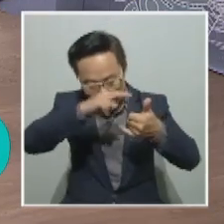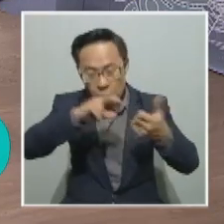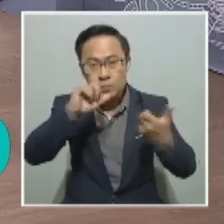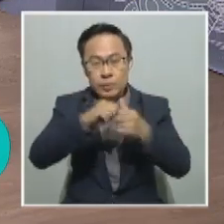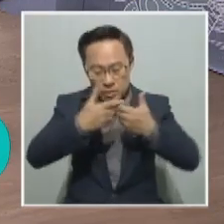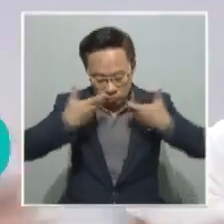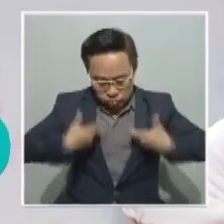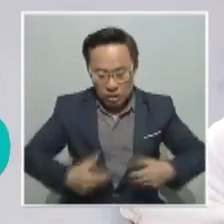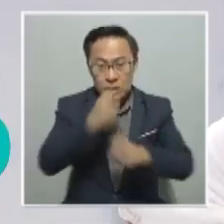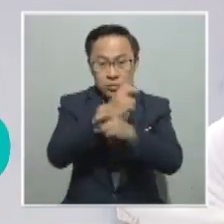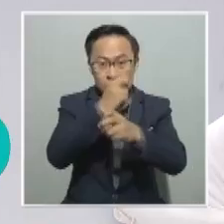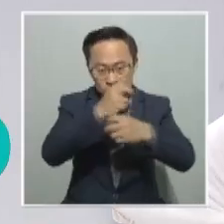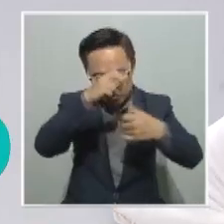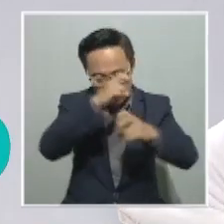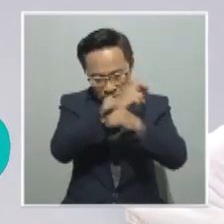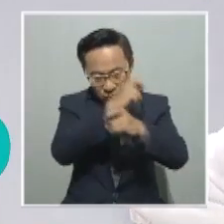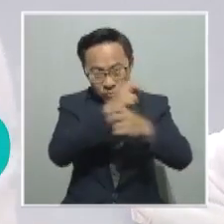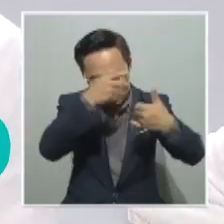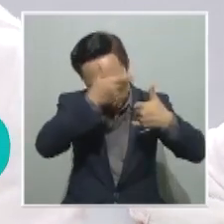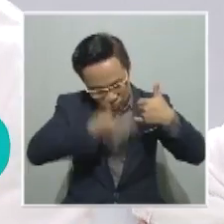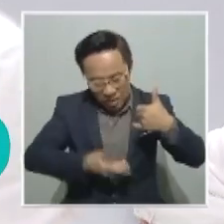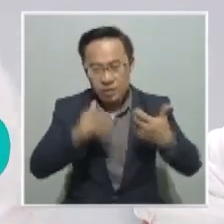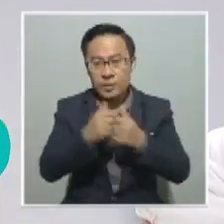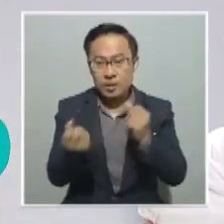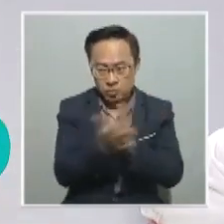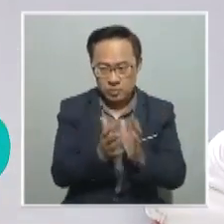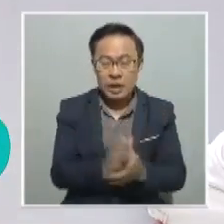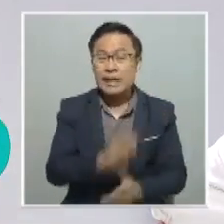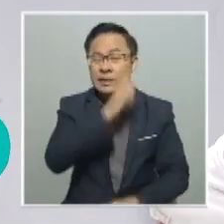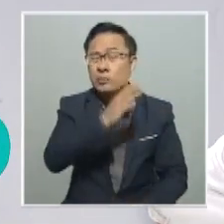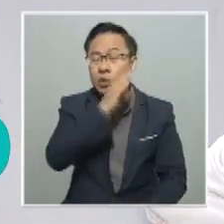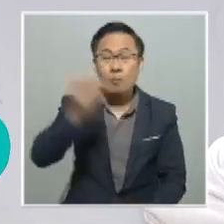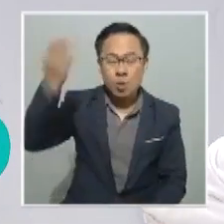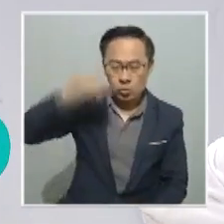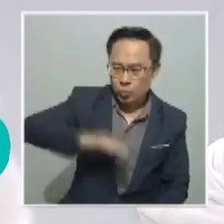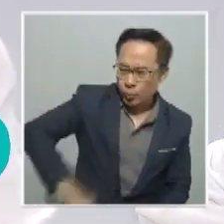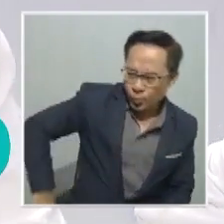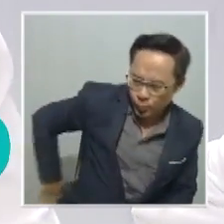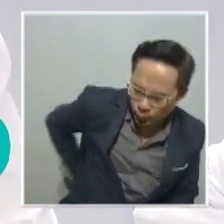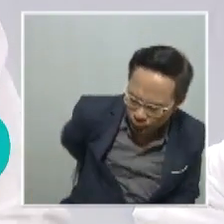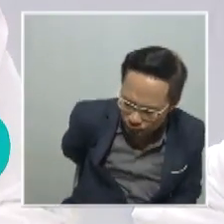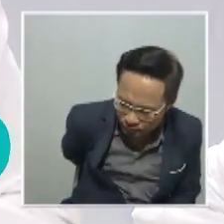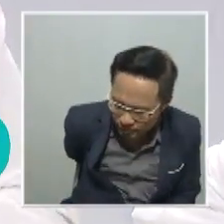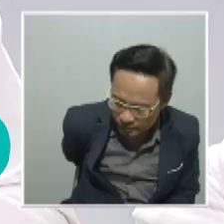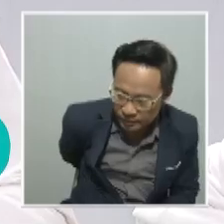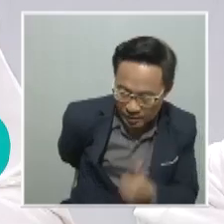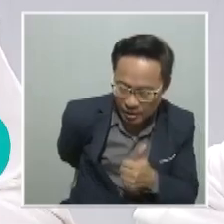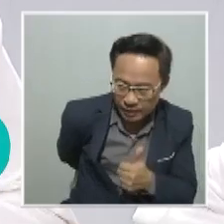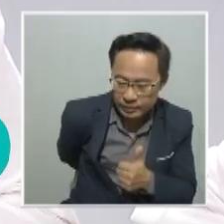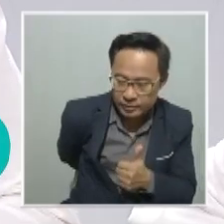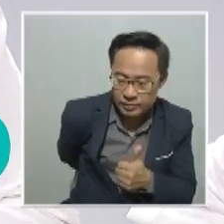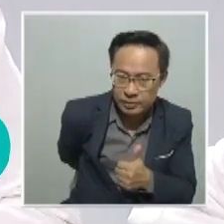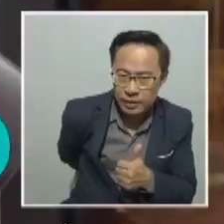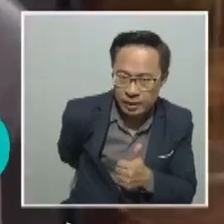แล้วนะแต่ถ้าเกิดแต่ก่อนเคยได้เดี๋ยวนี้ไม่ได้แต่อันนี้อย่างเงี้ยถ้าอย่างผู้ชายนะฮ ะ เขาจะชอบถามว่าแล้วถ้าแตะอ